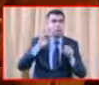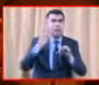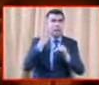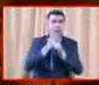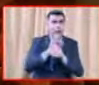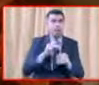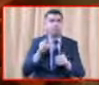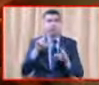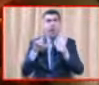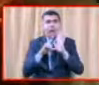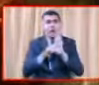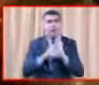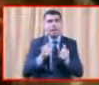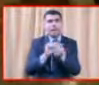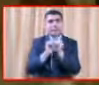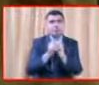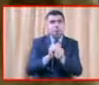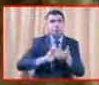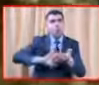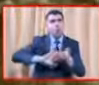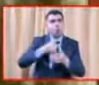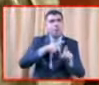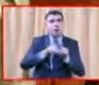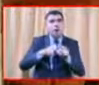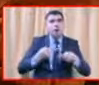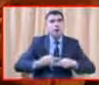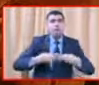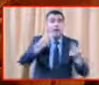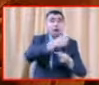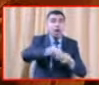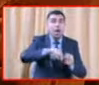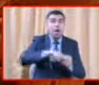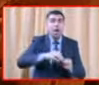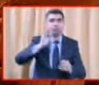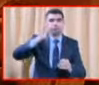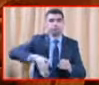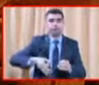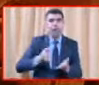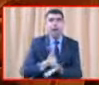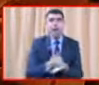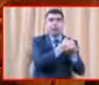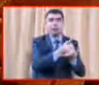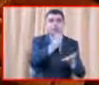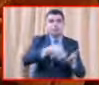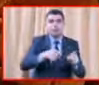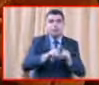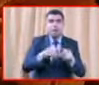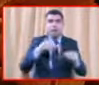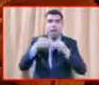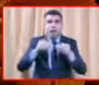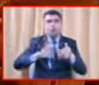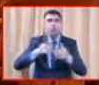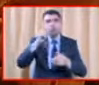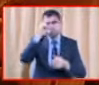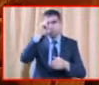القانوني الرياضي، وهذا هو اللي اعطى لهذه العمليه ديال التسويه الاستثنائيه كل الشروط ان شاء